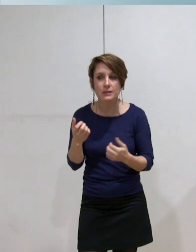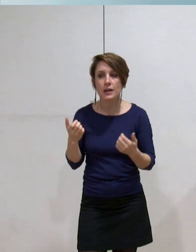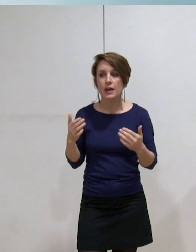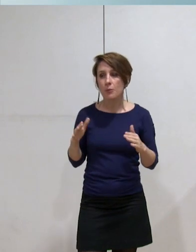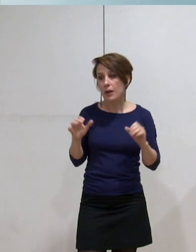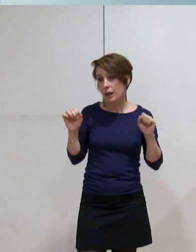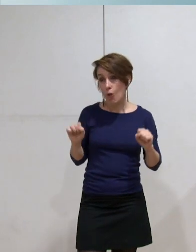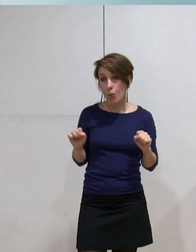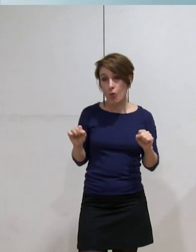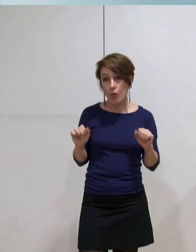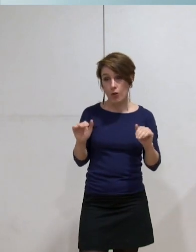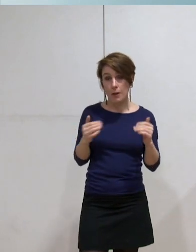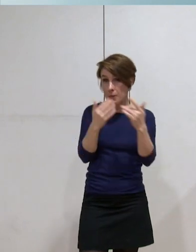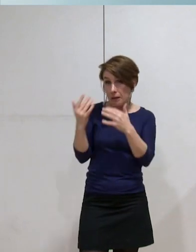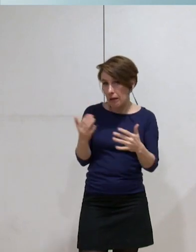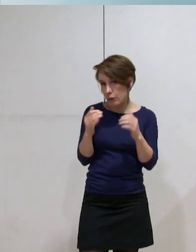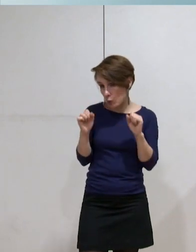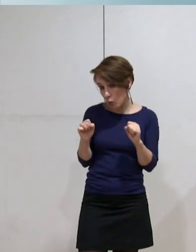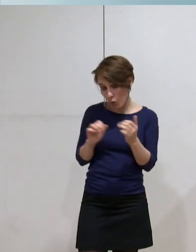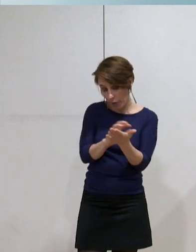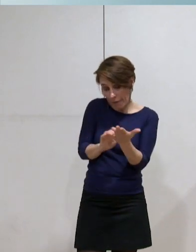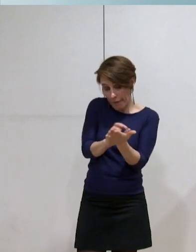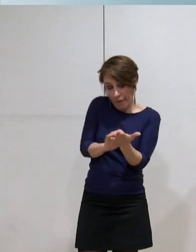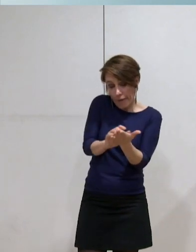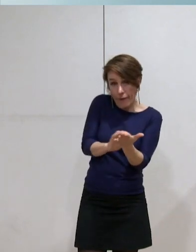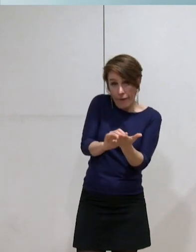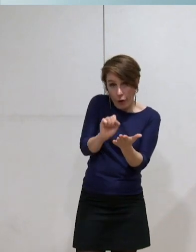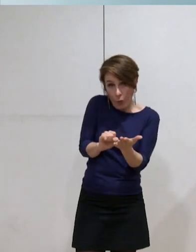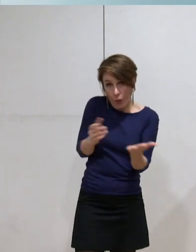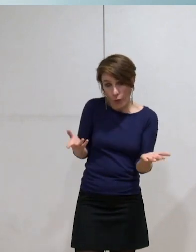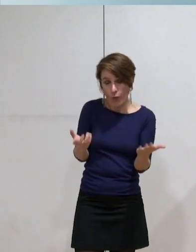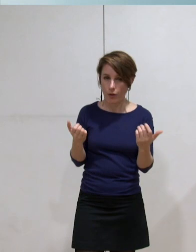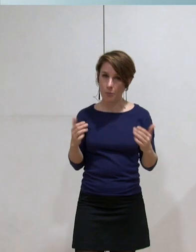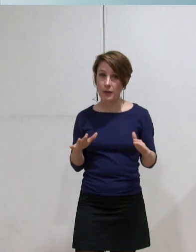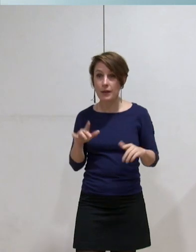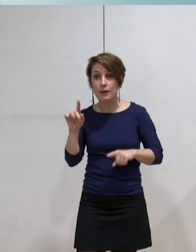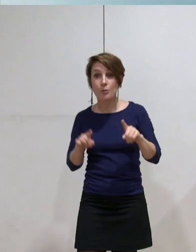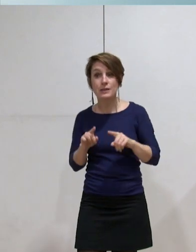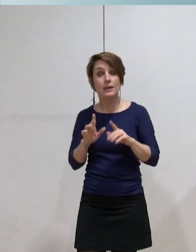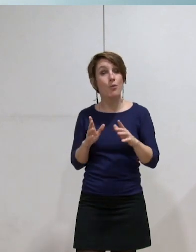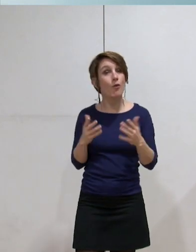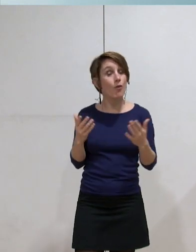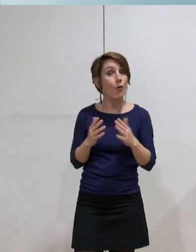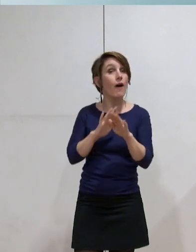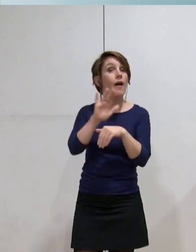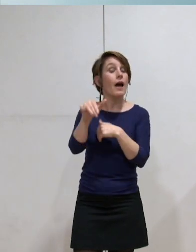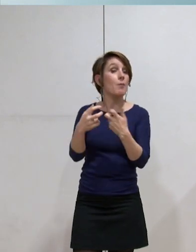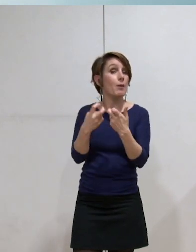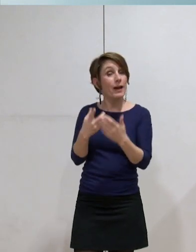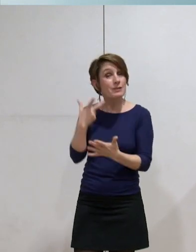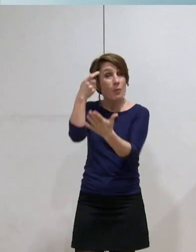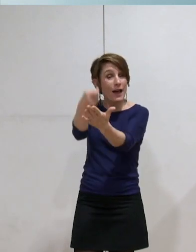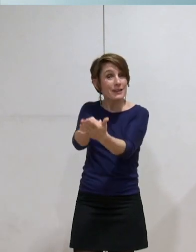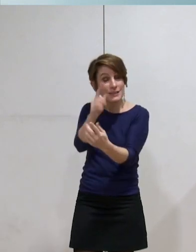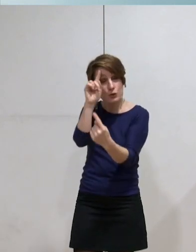une calculatrice mais tout va dépendre de la question d'une acquisition pour derrière de la construction de logement où on sait que les